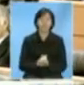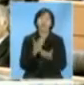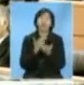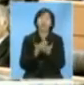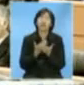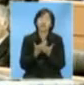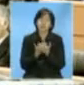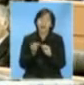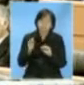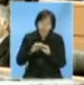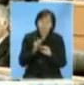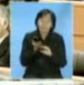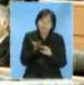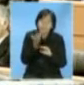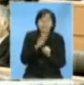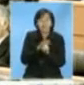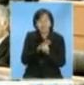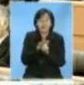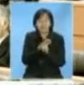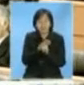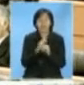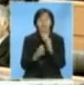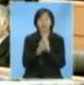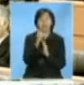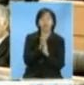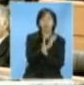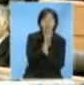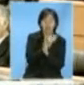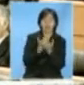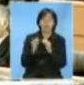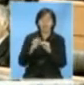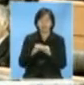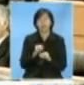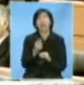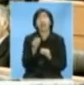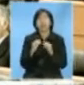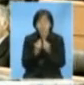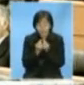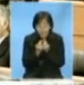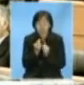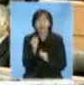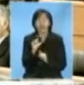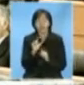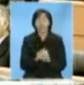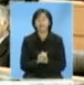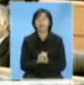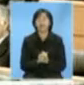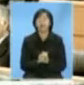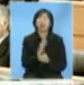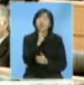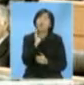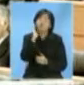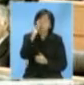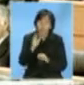าดีขึ้นนะครับ2สัปดาห์ที่แล้วราคาดีขึ้นลงของราคาดีขึ้นถ้าออกเยอะๆ